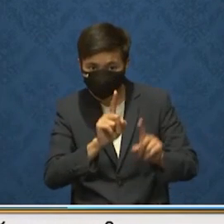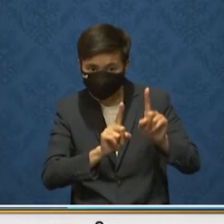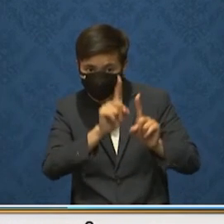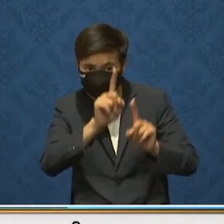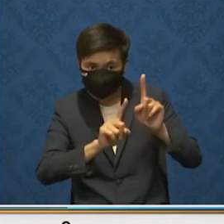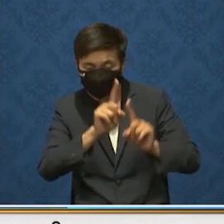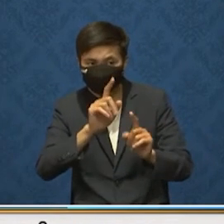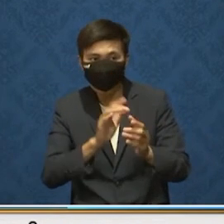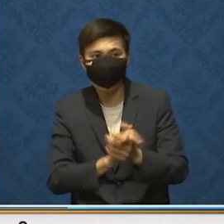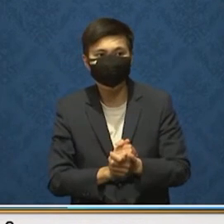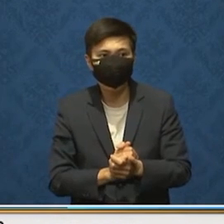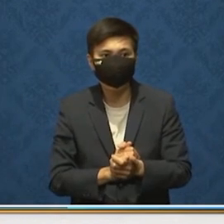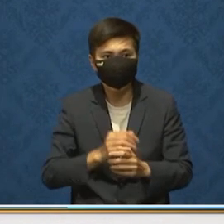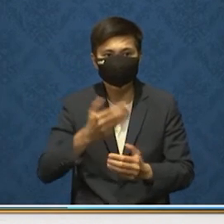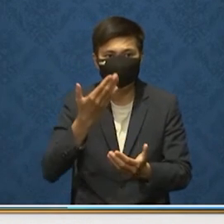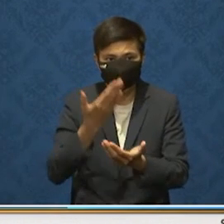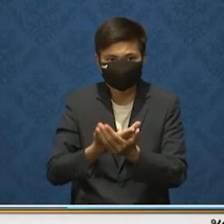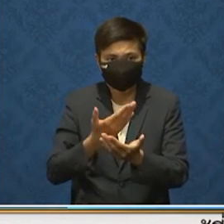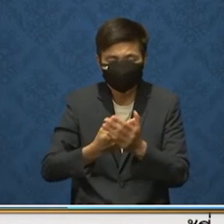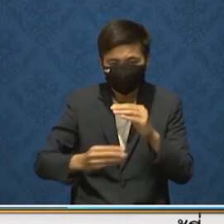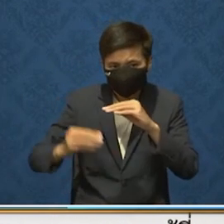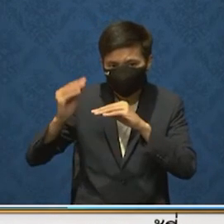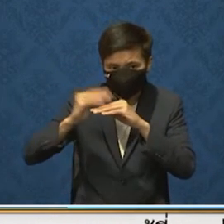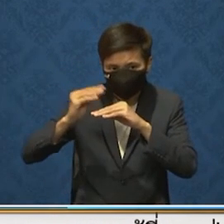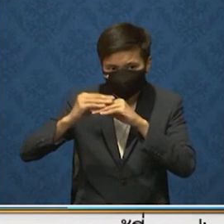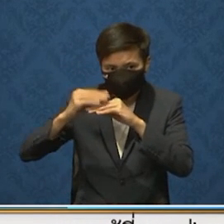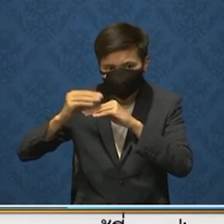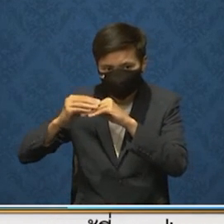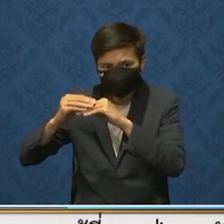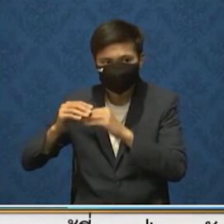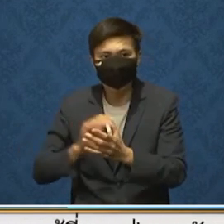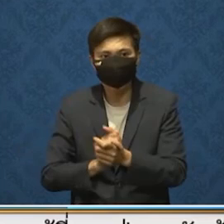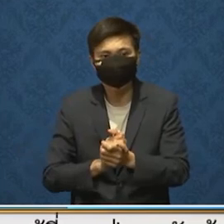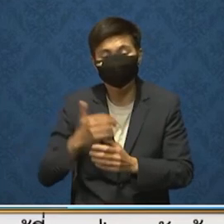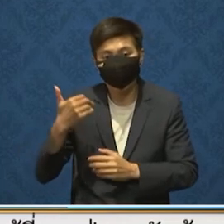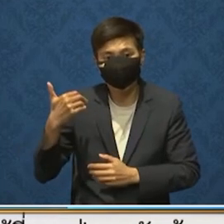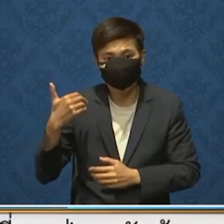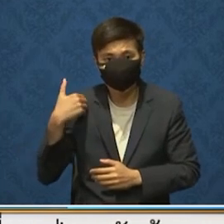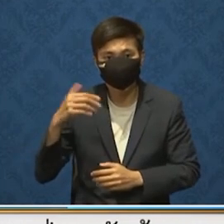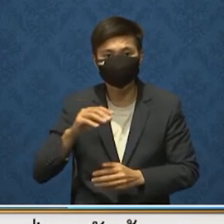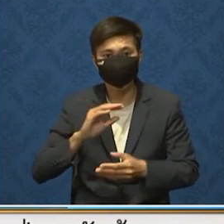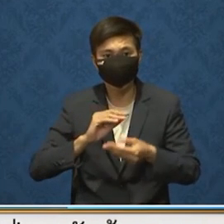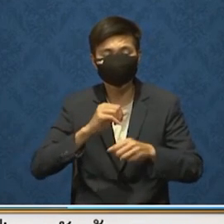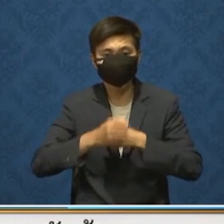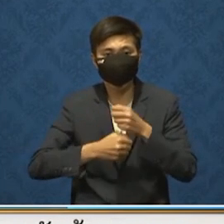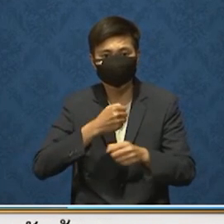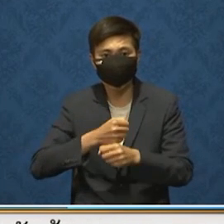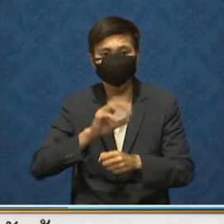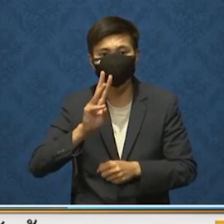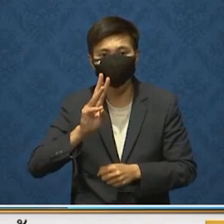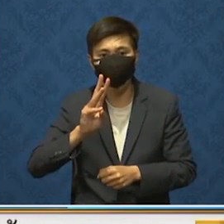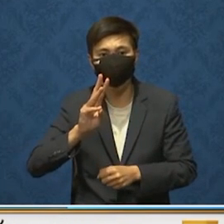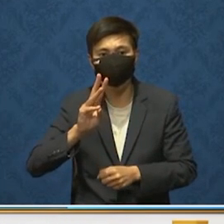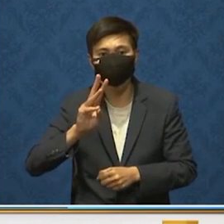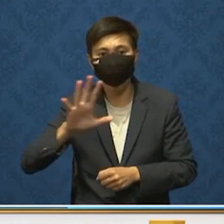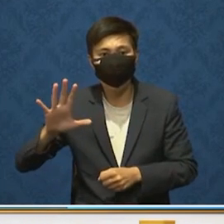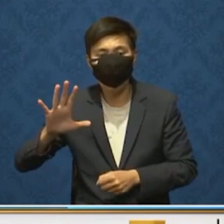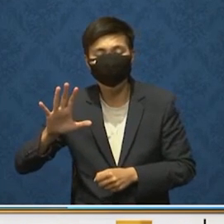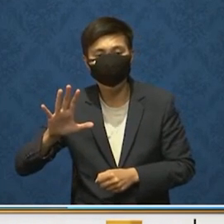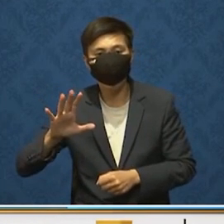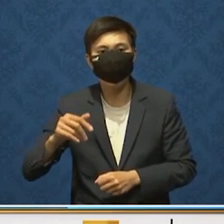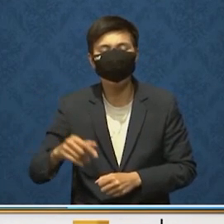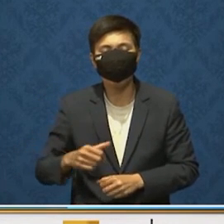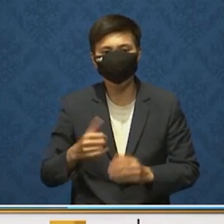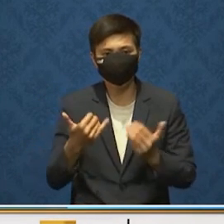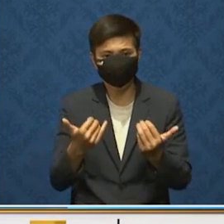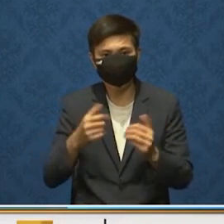งบปมาณสูงขึ้นทุกปีพอปี 65มันไม่ไหวแล้วเพรเป็เทศชาตเป็นหนเป็นสนมาก